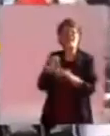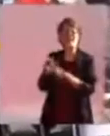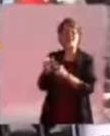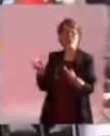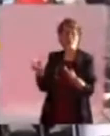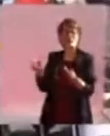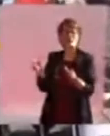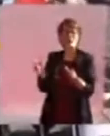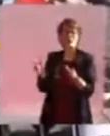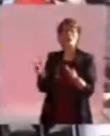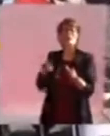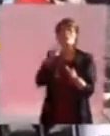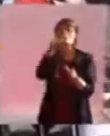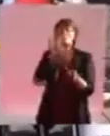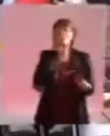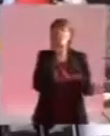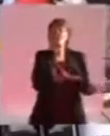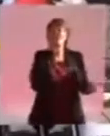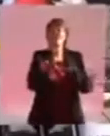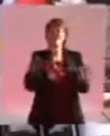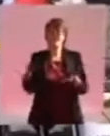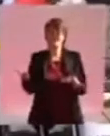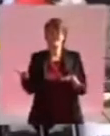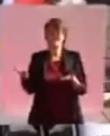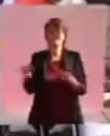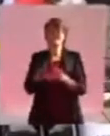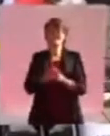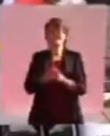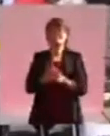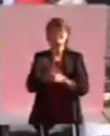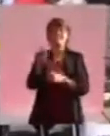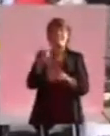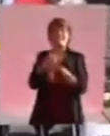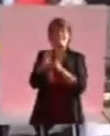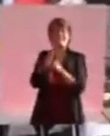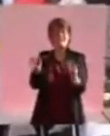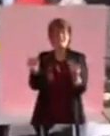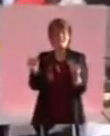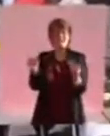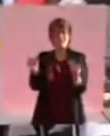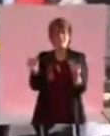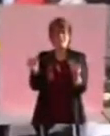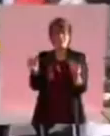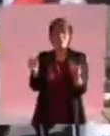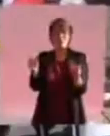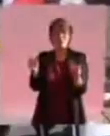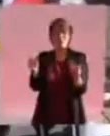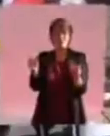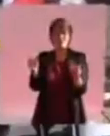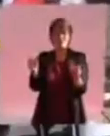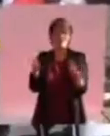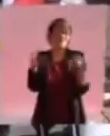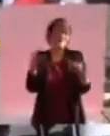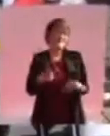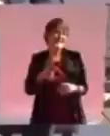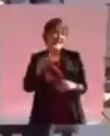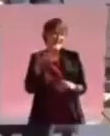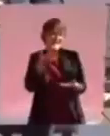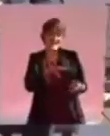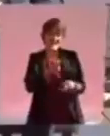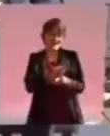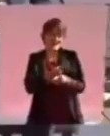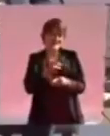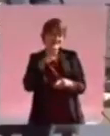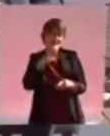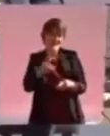invitare a salire e sono tre lavoratori che riccardo glielo permette rai dovranno un po rompere